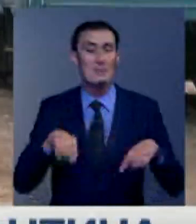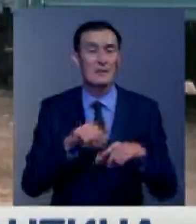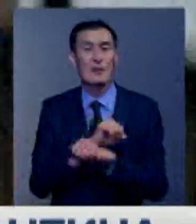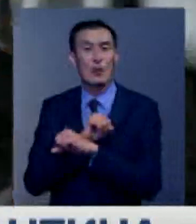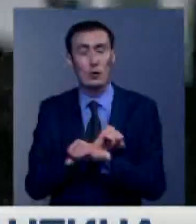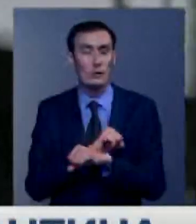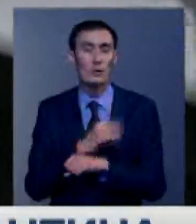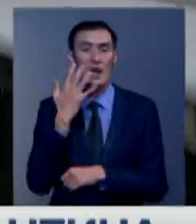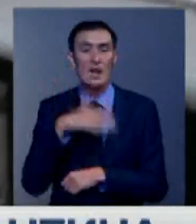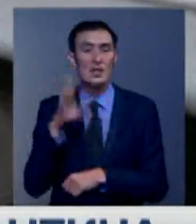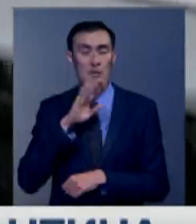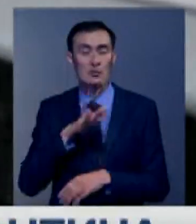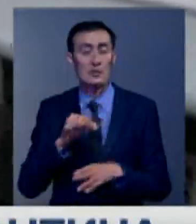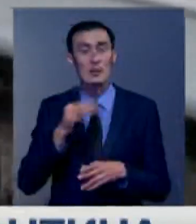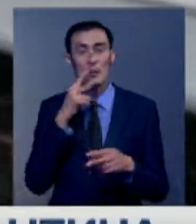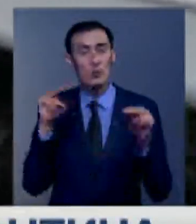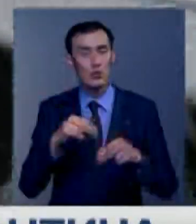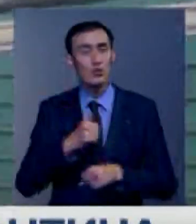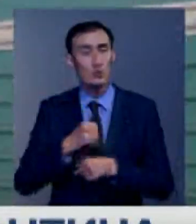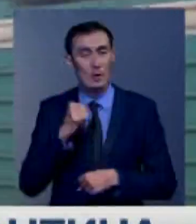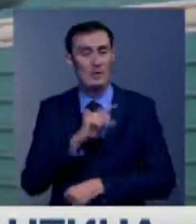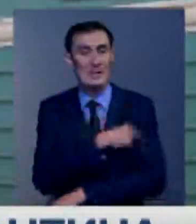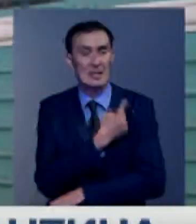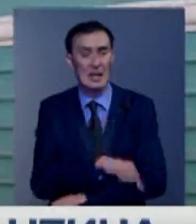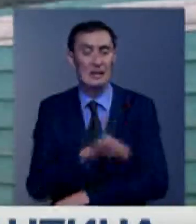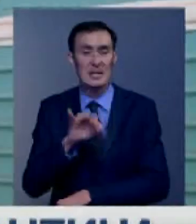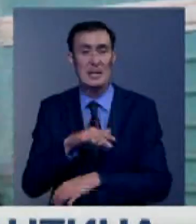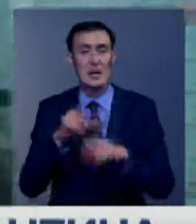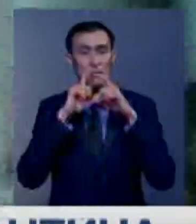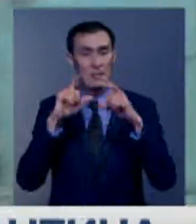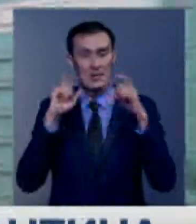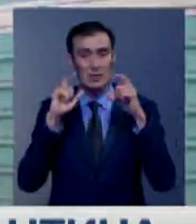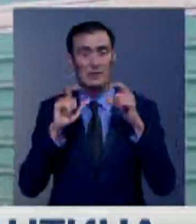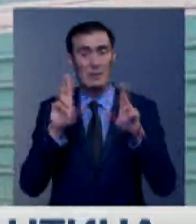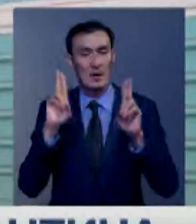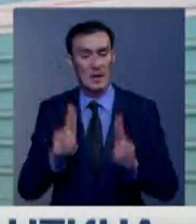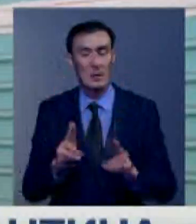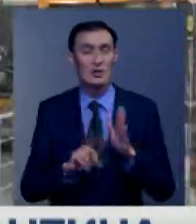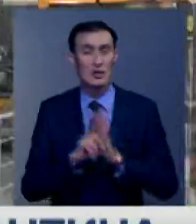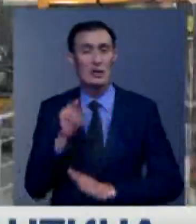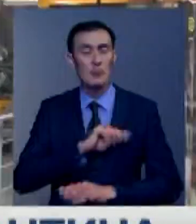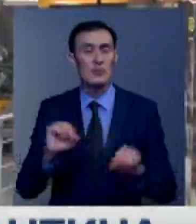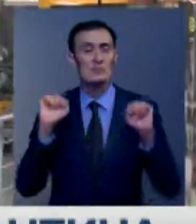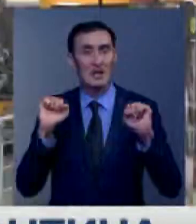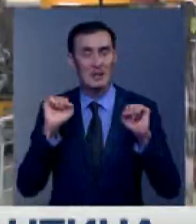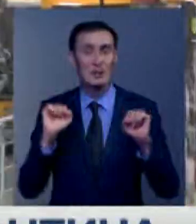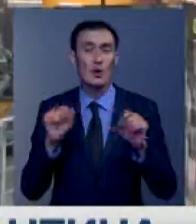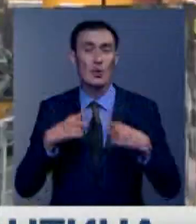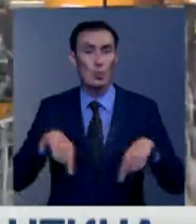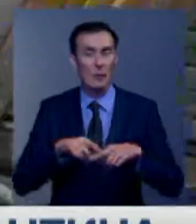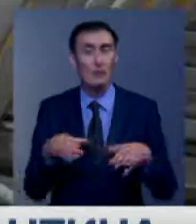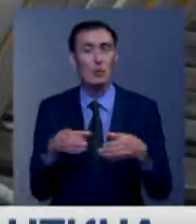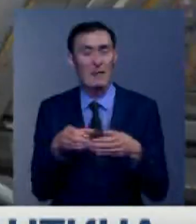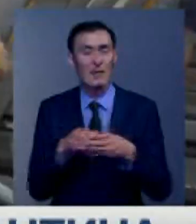Отдых у горячих источников при соблюдении строгого санитарного и масочного режимов. Начинают свою работу и спортивные клубы. В